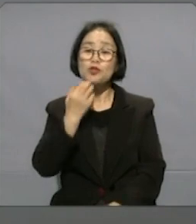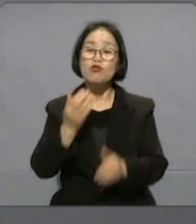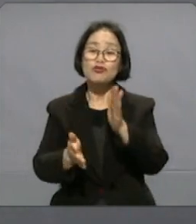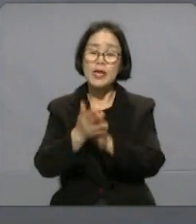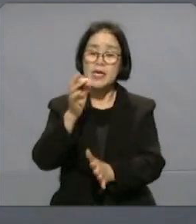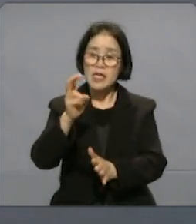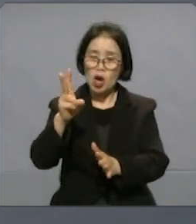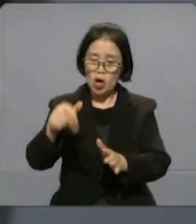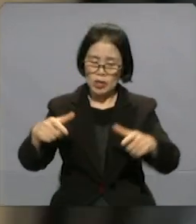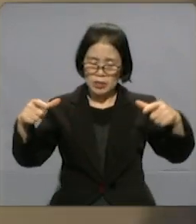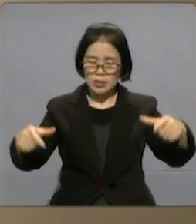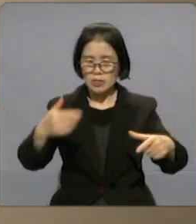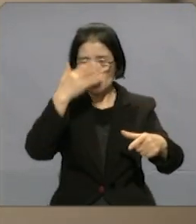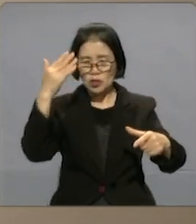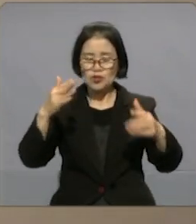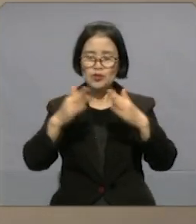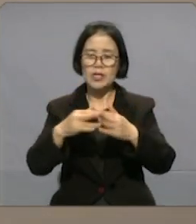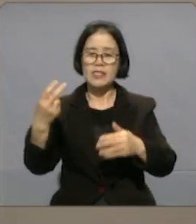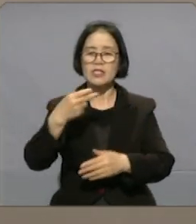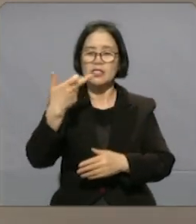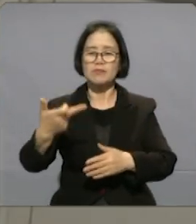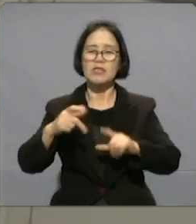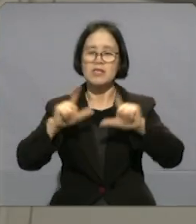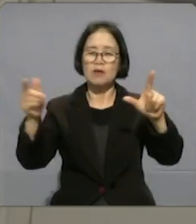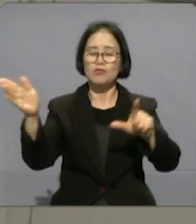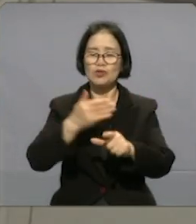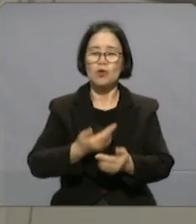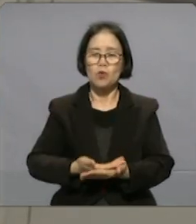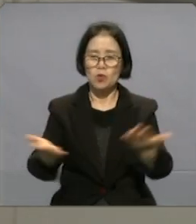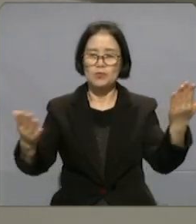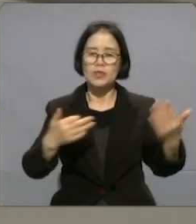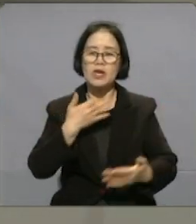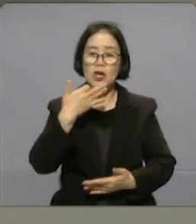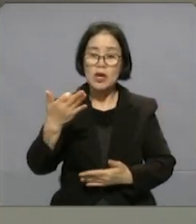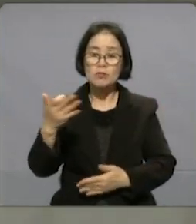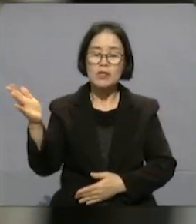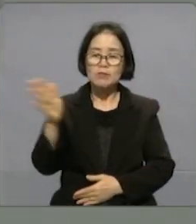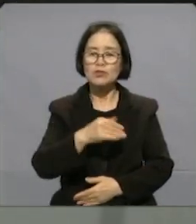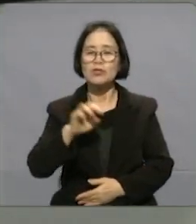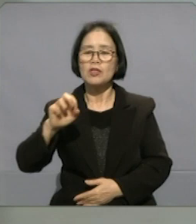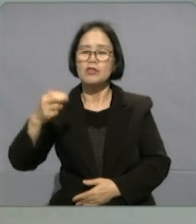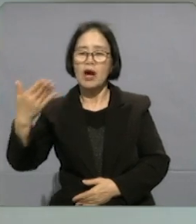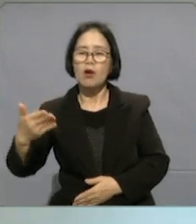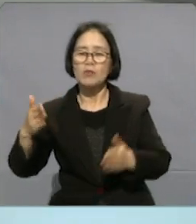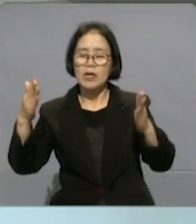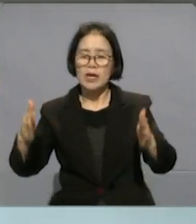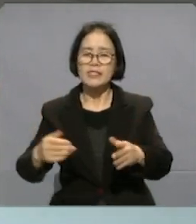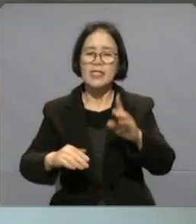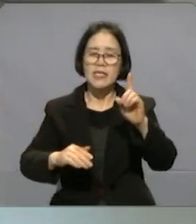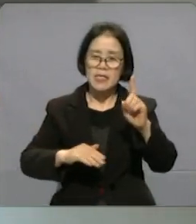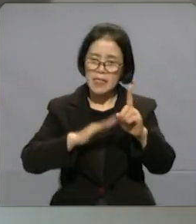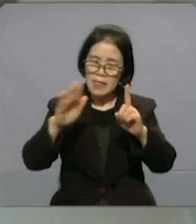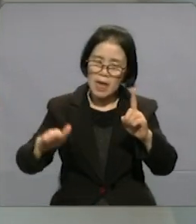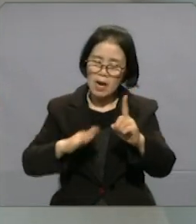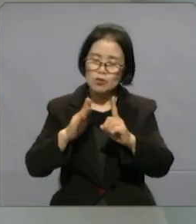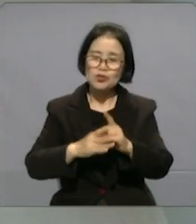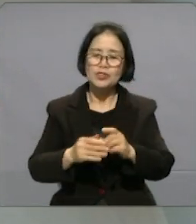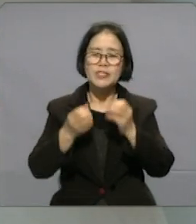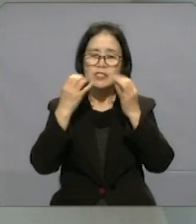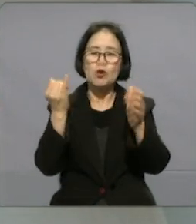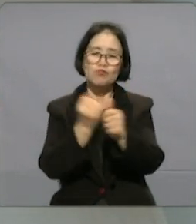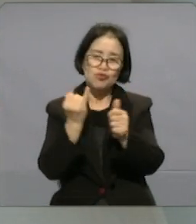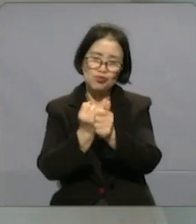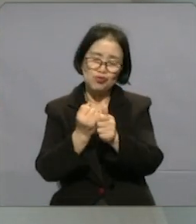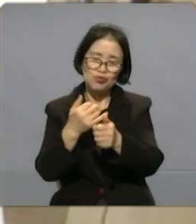역세권 청년주택이 2017년부터 공급돼 19살에서 39살까지 1인 가구와 신혼부부 등